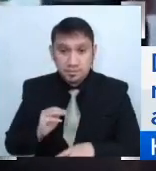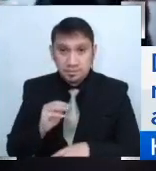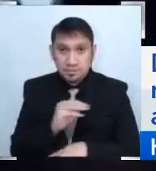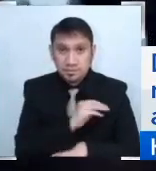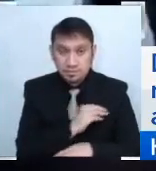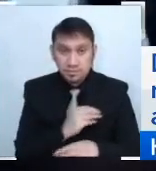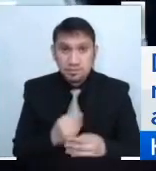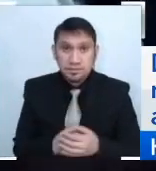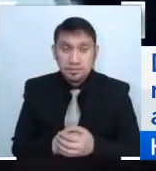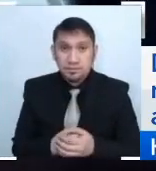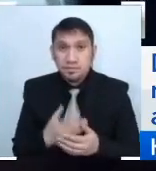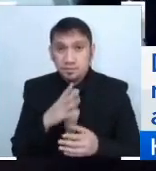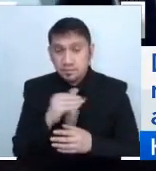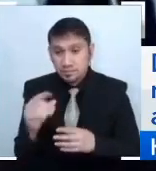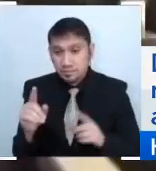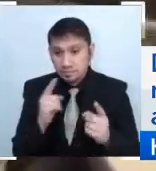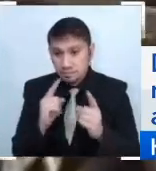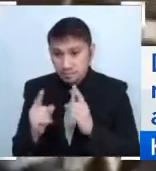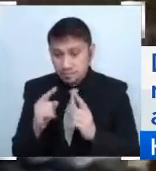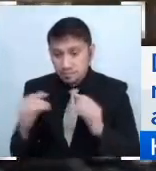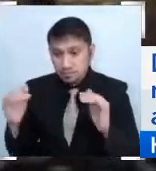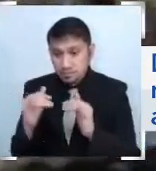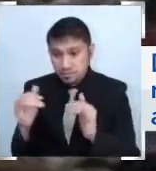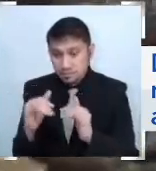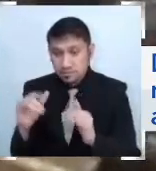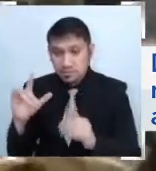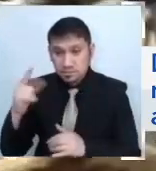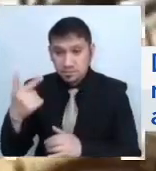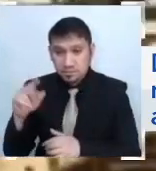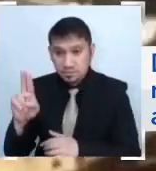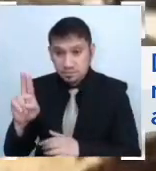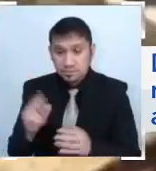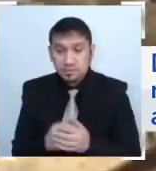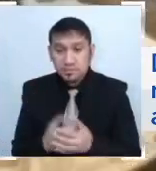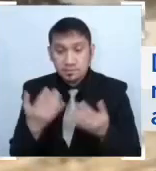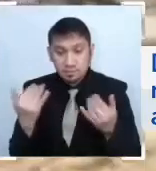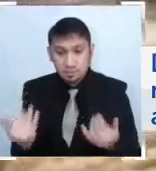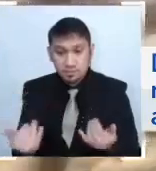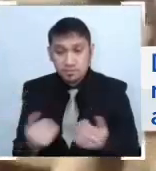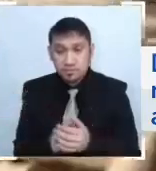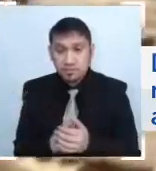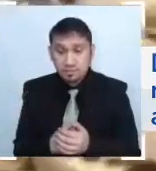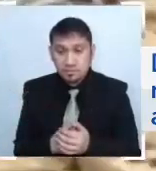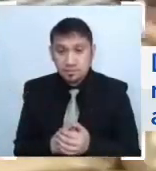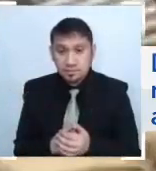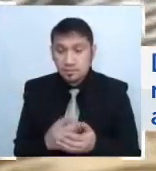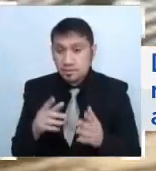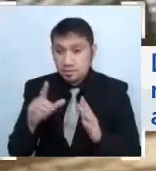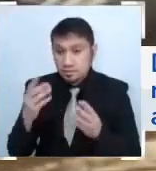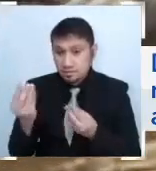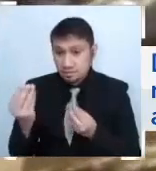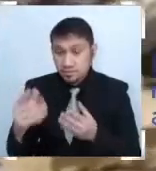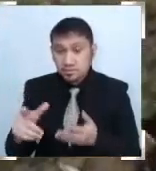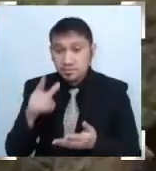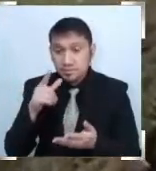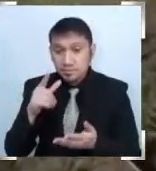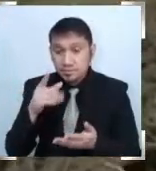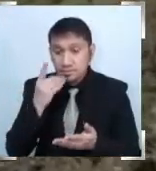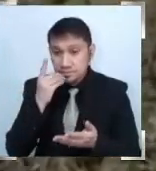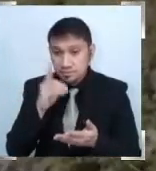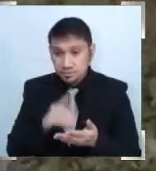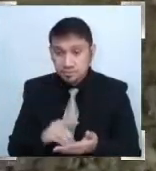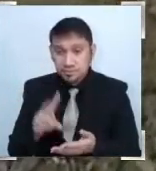at nakipagpulong sa mga local leaders. Sa pinakahuling tala ng NDRRMC, mahigit 700,000 individual o